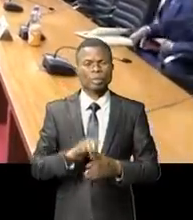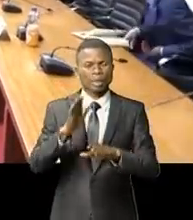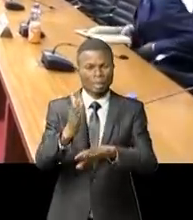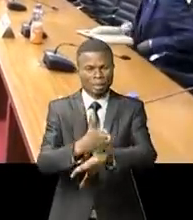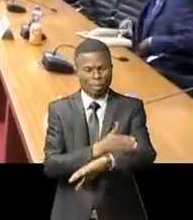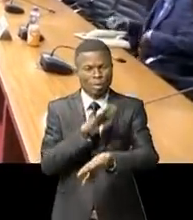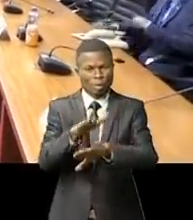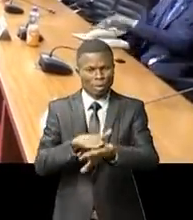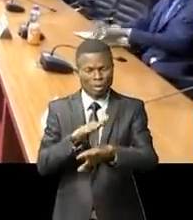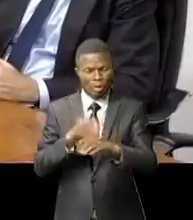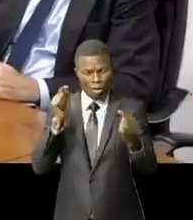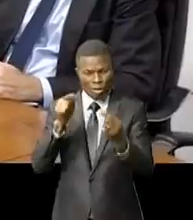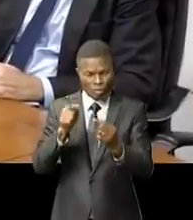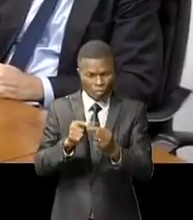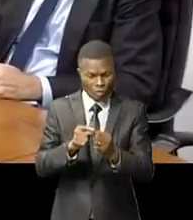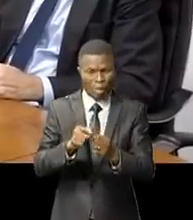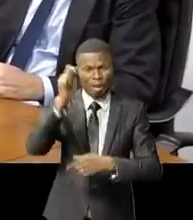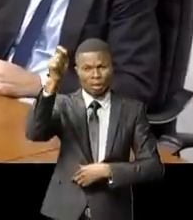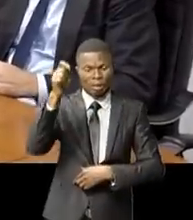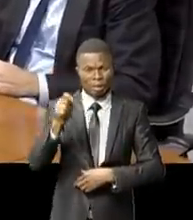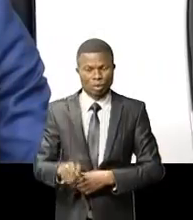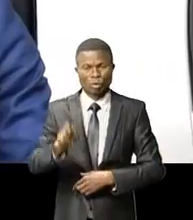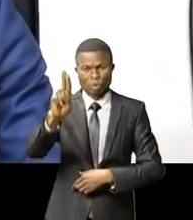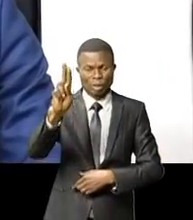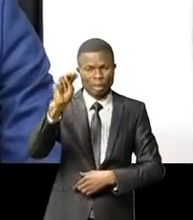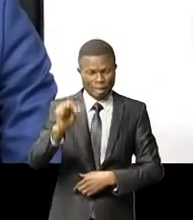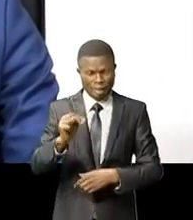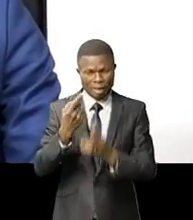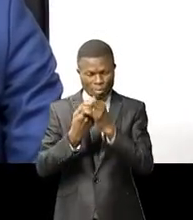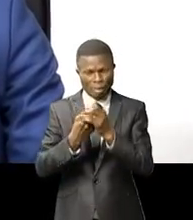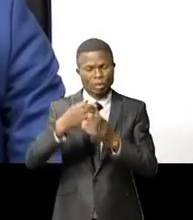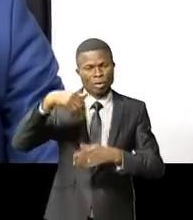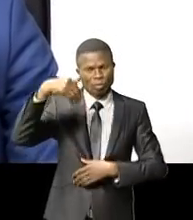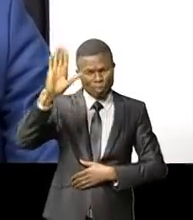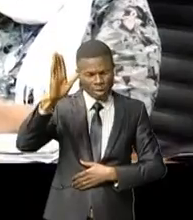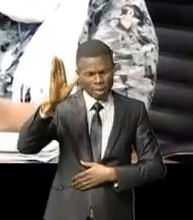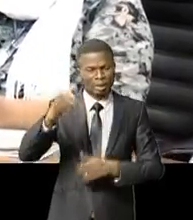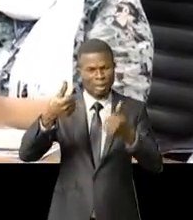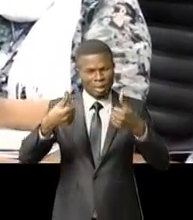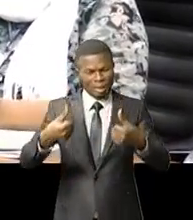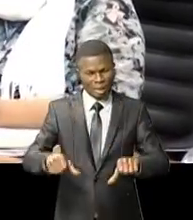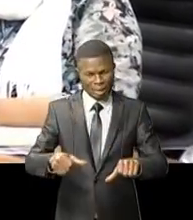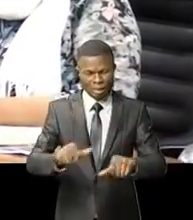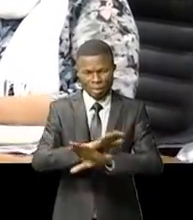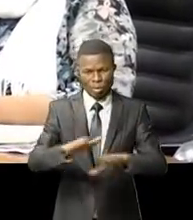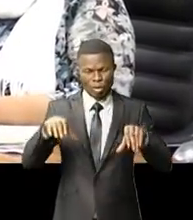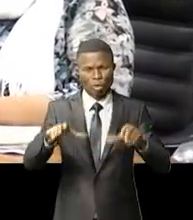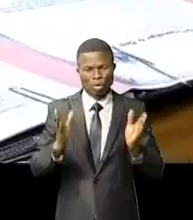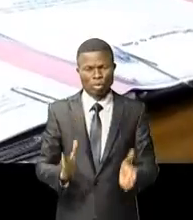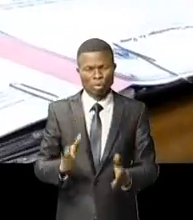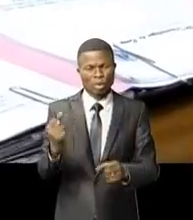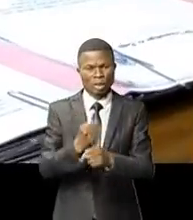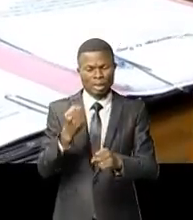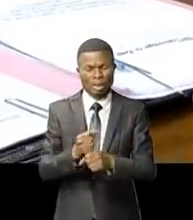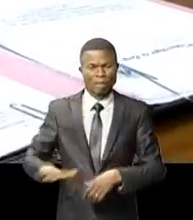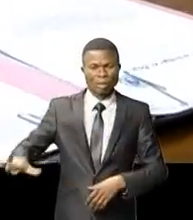sûrement vers les retraits des troupes de la MONUSCO en République démocratique du Congo. Les plans de transition pour les départs échelonnés de cette mission des